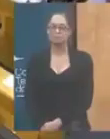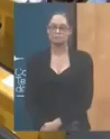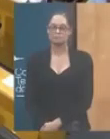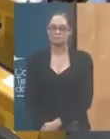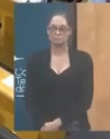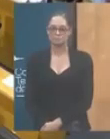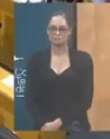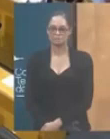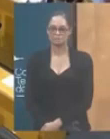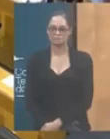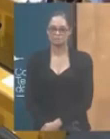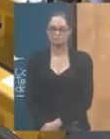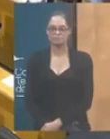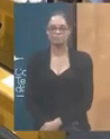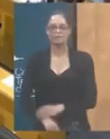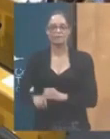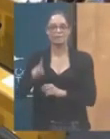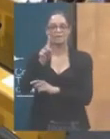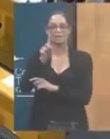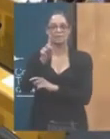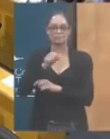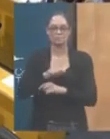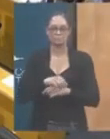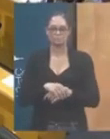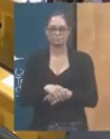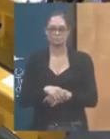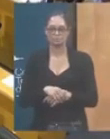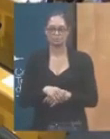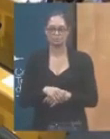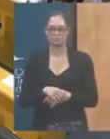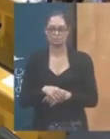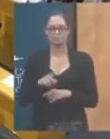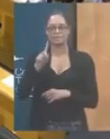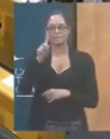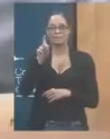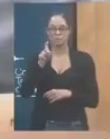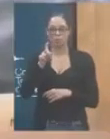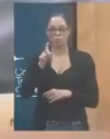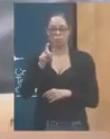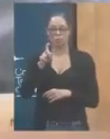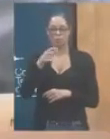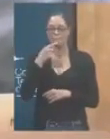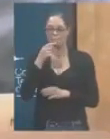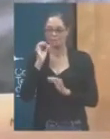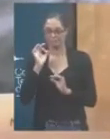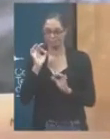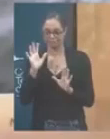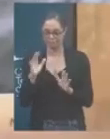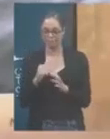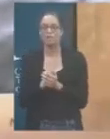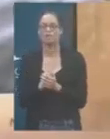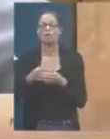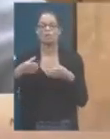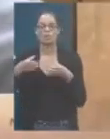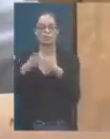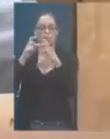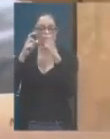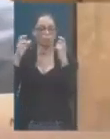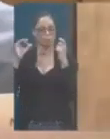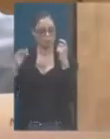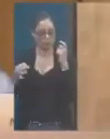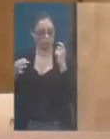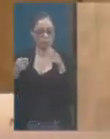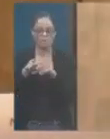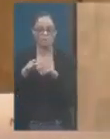Bien. La question orale, c'est... Alors, je explique d'où je parle. Hein. C'est au nom du groupe, mais surtout, vous savez que